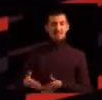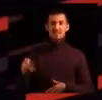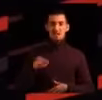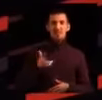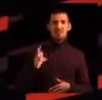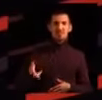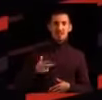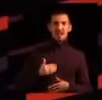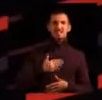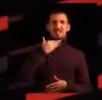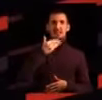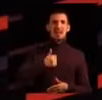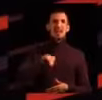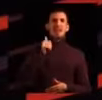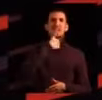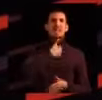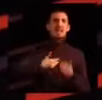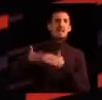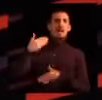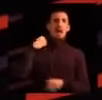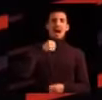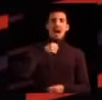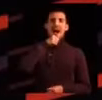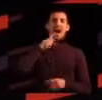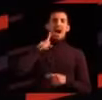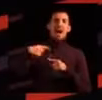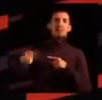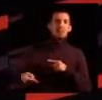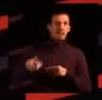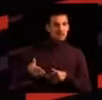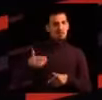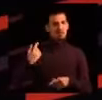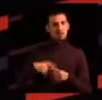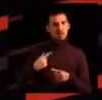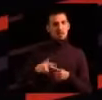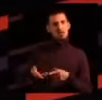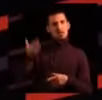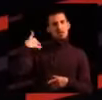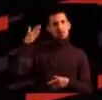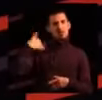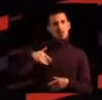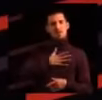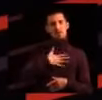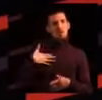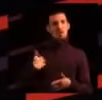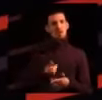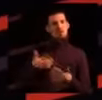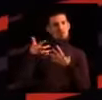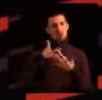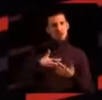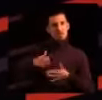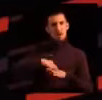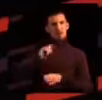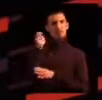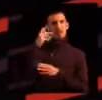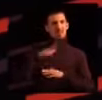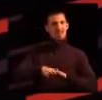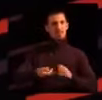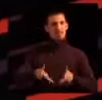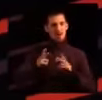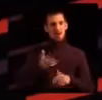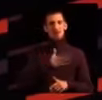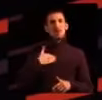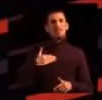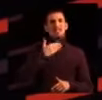besavi i com va lluitar la Guerra Civil perquè poguessin viure en un món millor, en democràcia. Vull que sàpiguen també de la seva besàvia, mestra